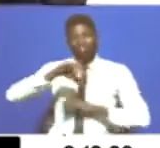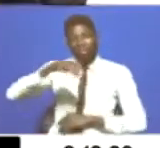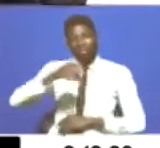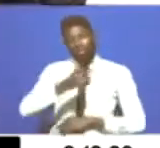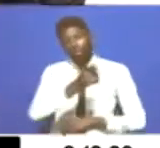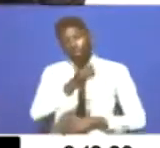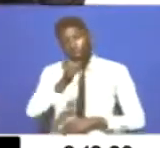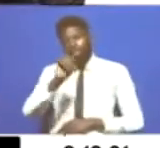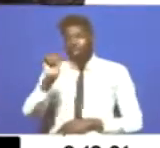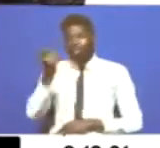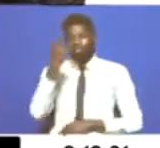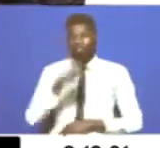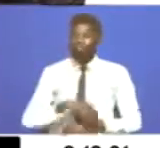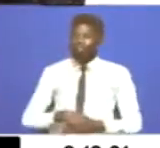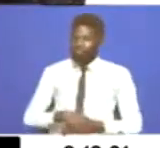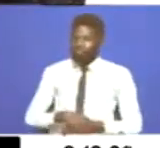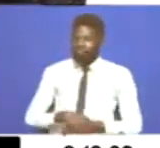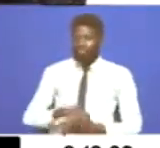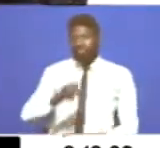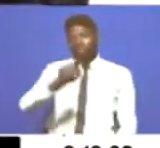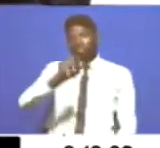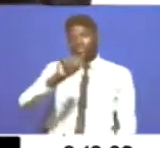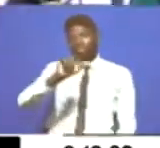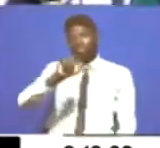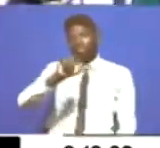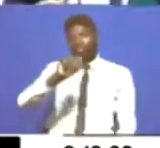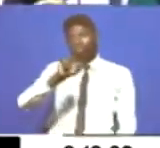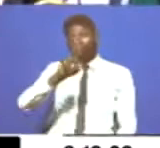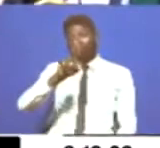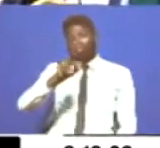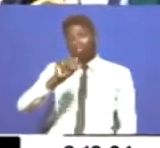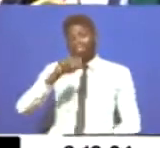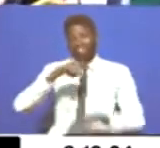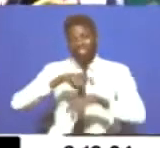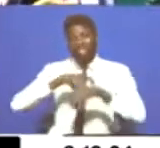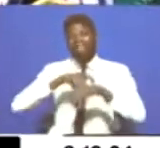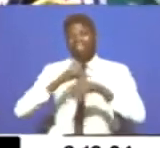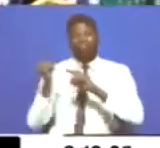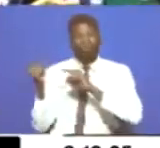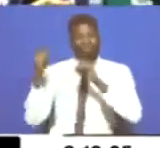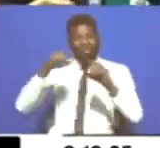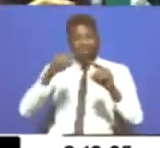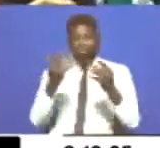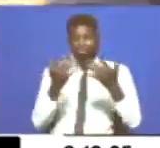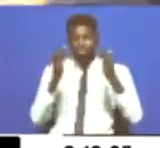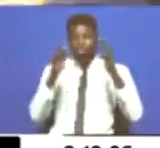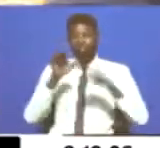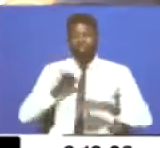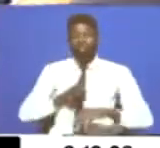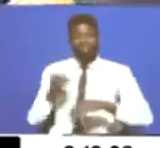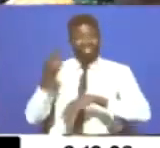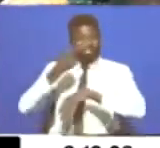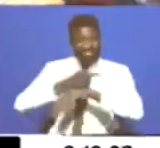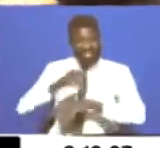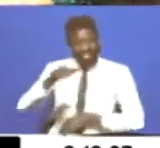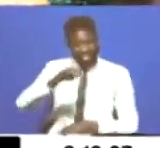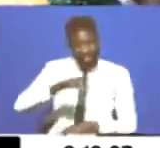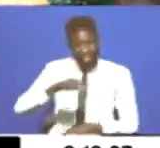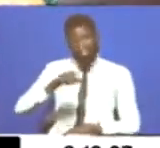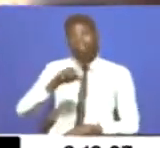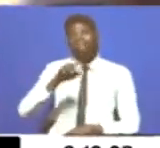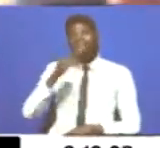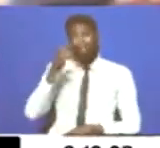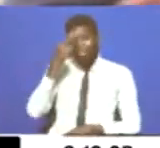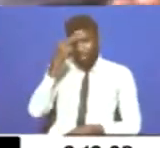Kenya. Dr. Kalua, who graced the celebrations to mark International Women's Day in Masantara, Narok South, also weighed in on the border